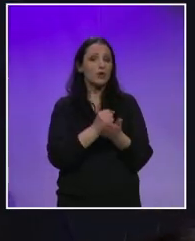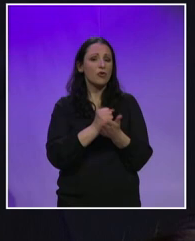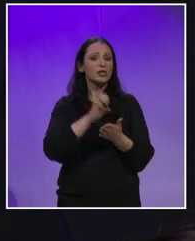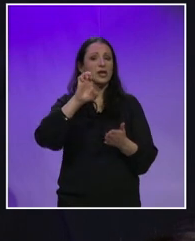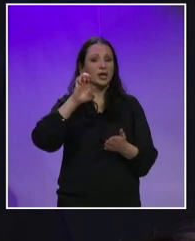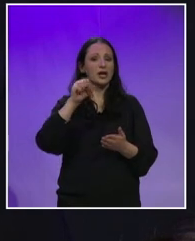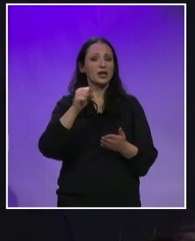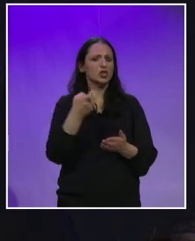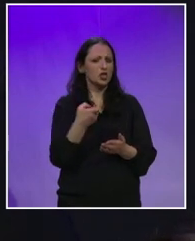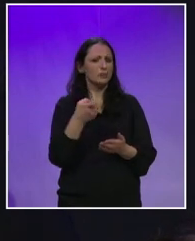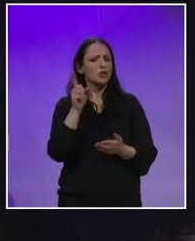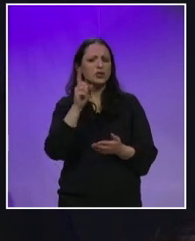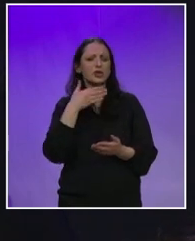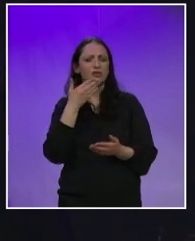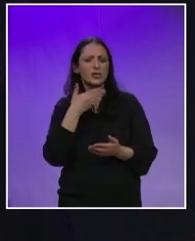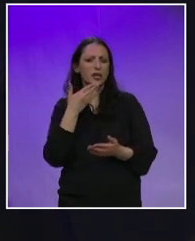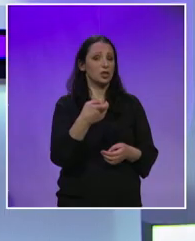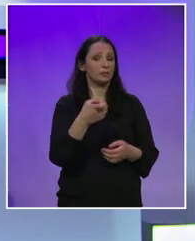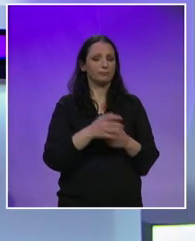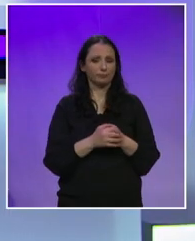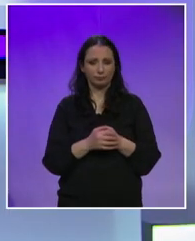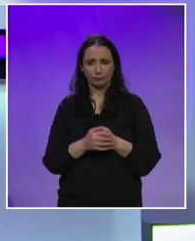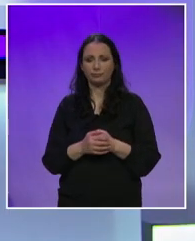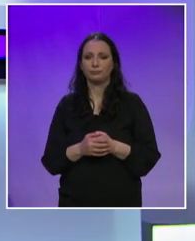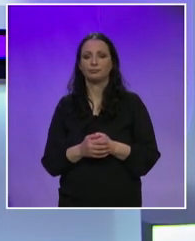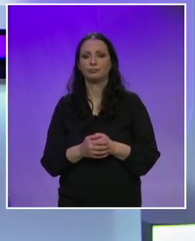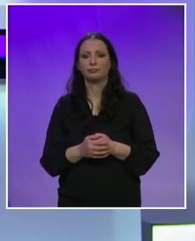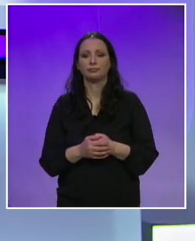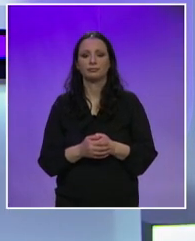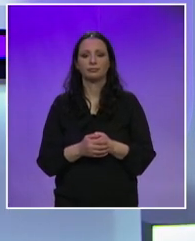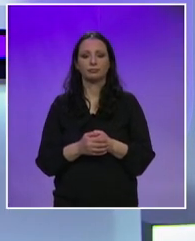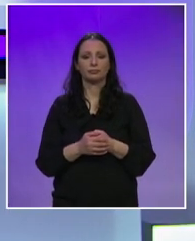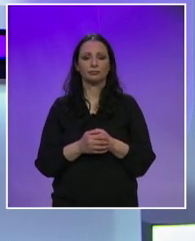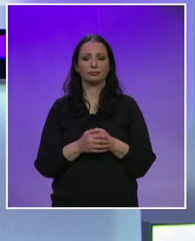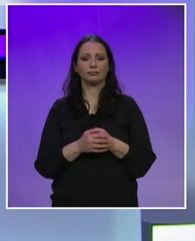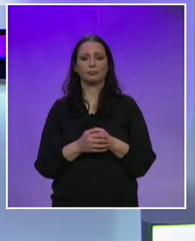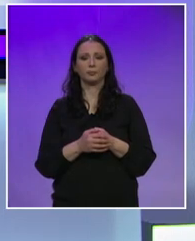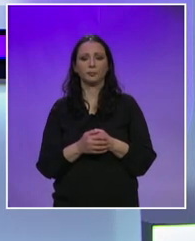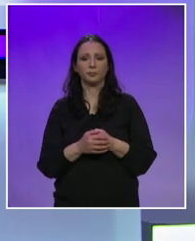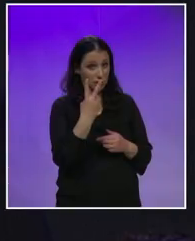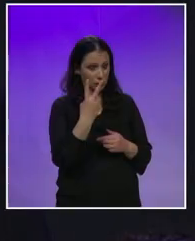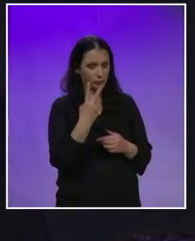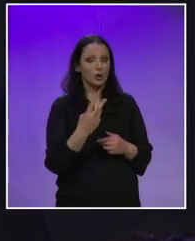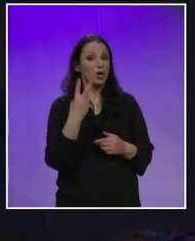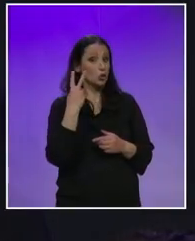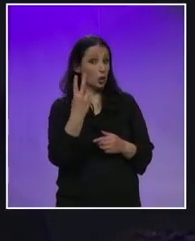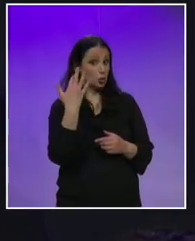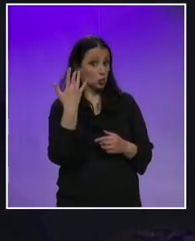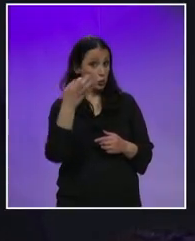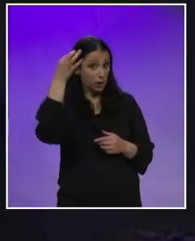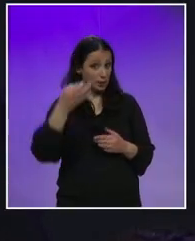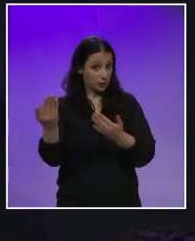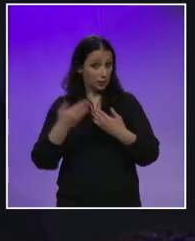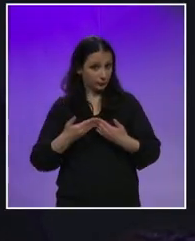mistoqsil mistoqsija, kifin qabad fuqsik wahda, bġi uġi ġeb dettal fuq proposta mamula fl-larja. Lawanet, kem